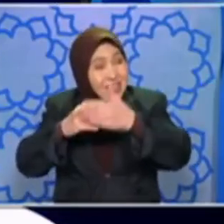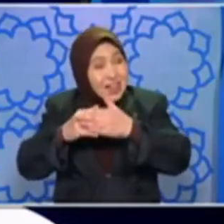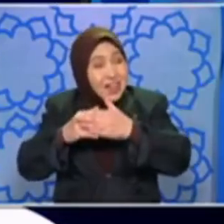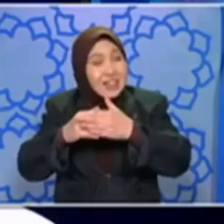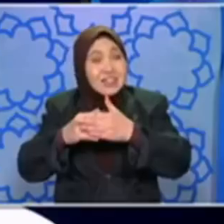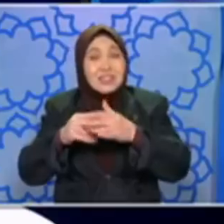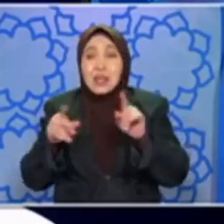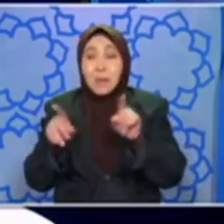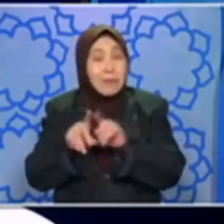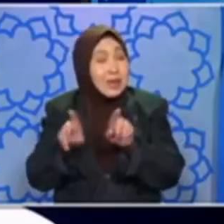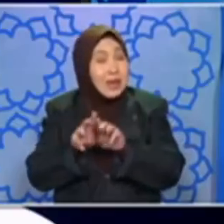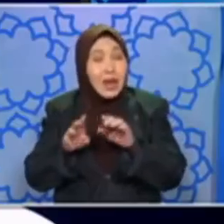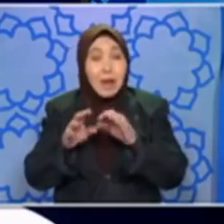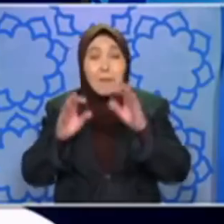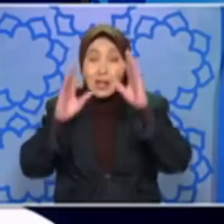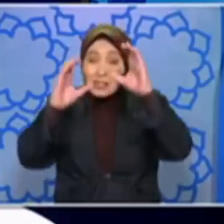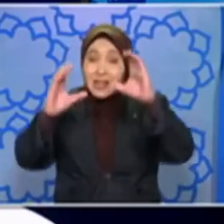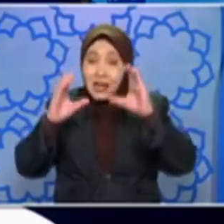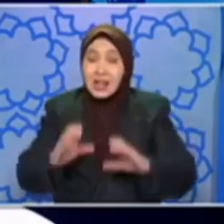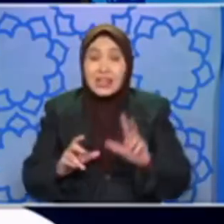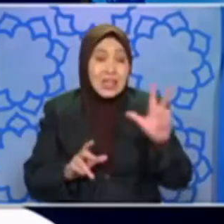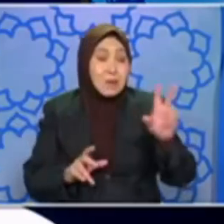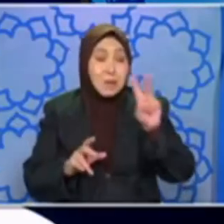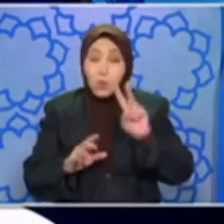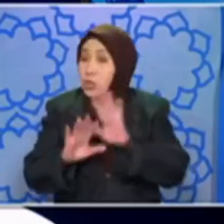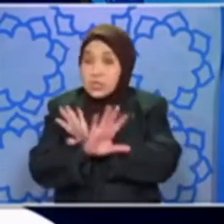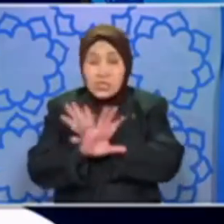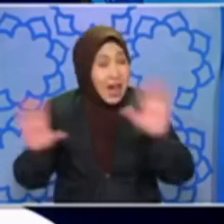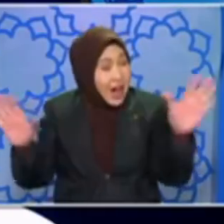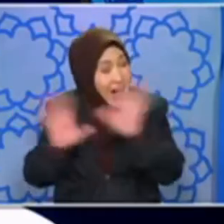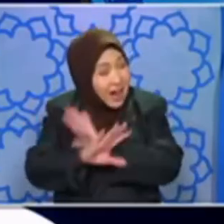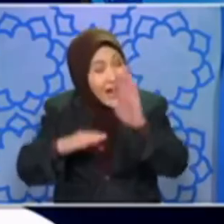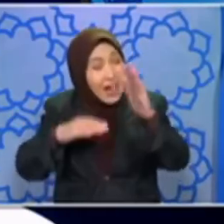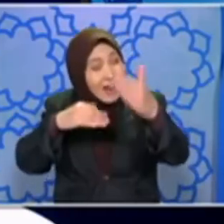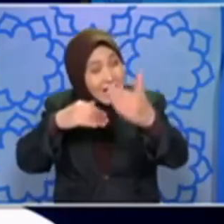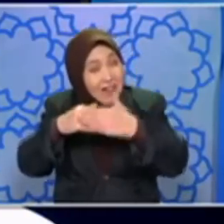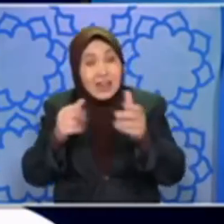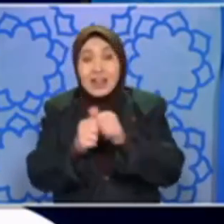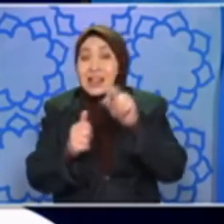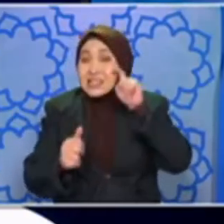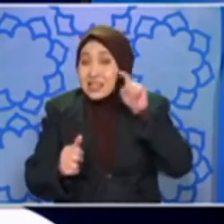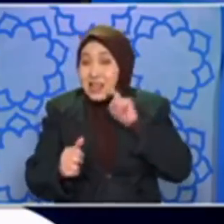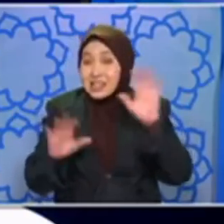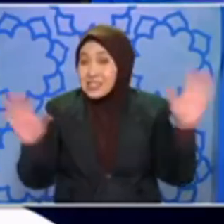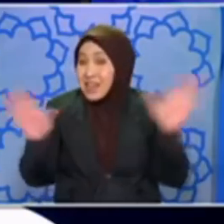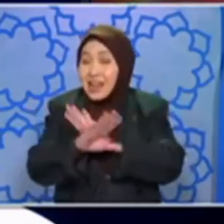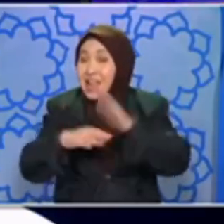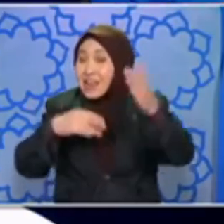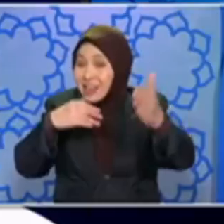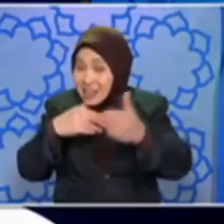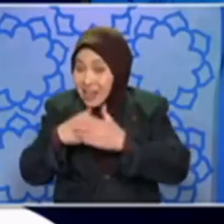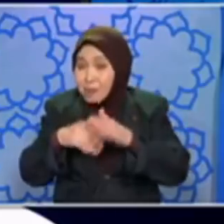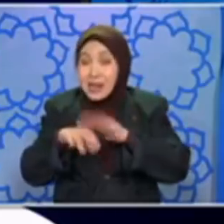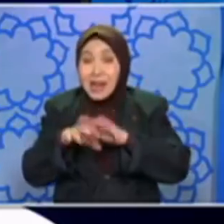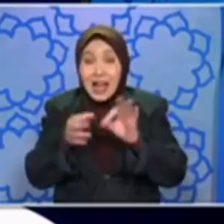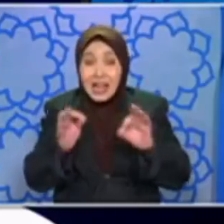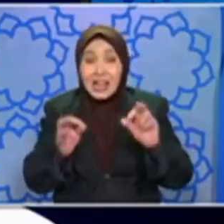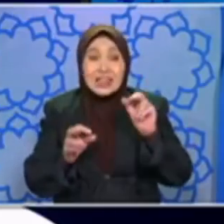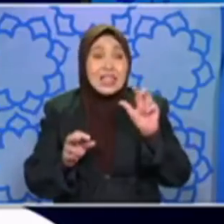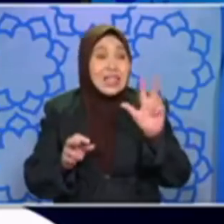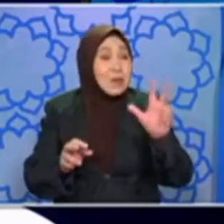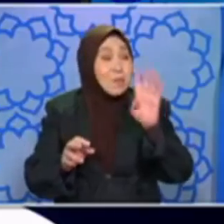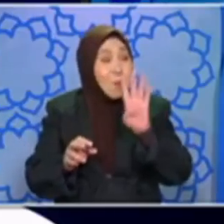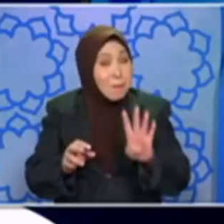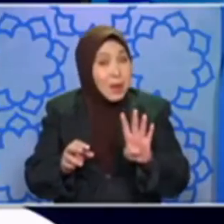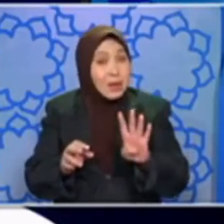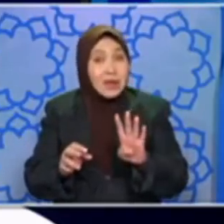dalam format ayat 32 Ustaz, ya. Jangan dekati kepada zina, jangan dekati pada ayat 34 ini